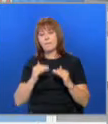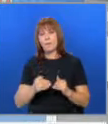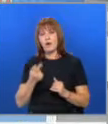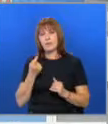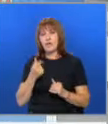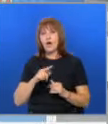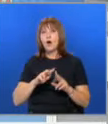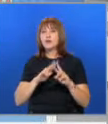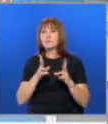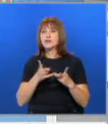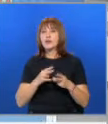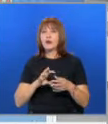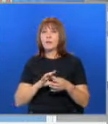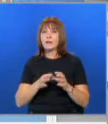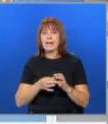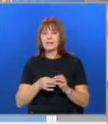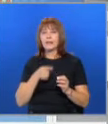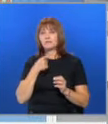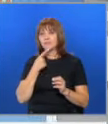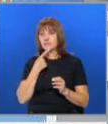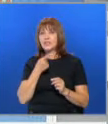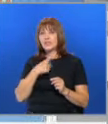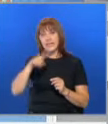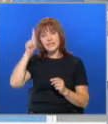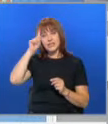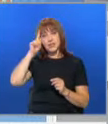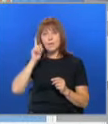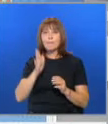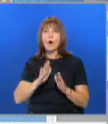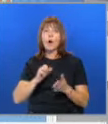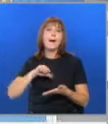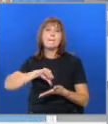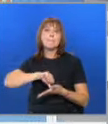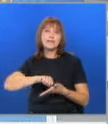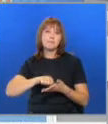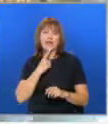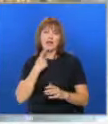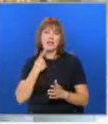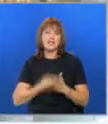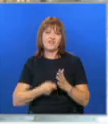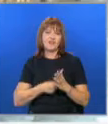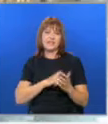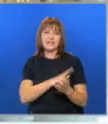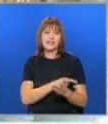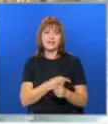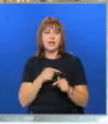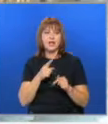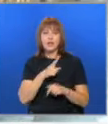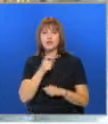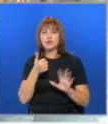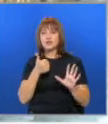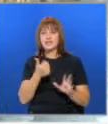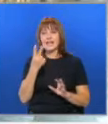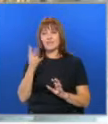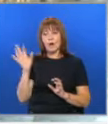От Международния олимпийски комитет заявиха, че те са жени по паспорт и това е достатъчно. Точно